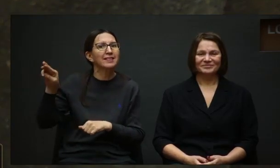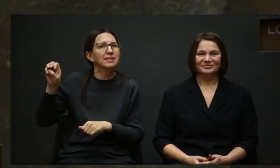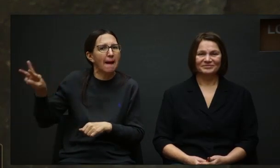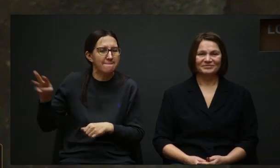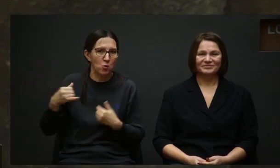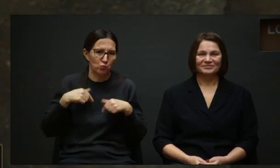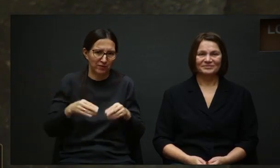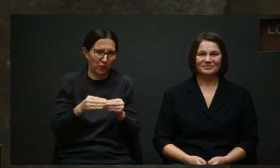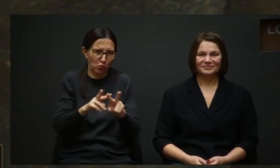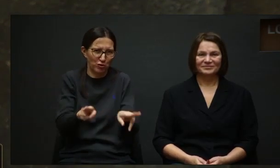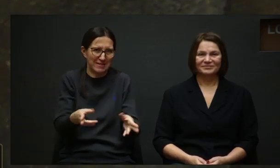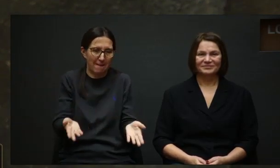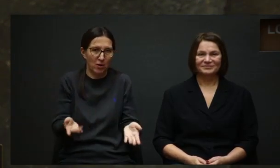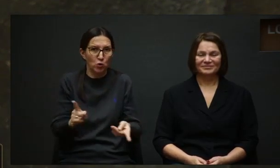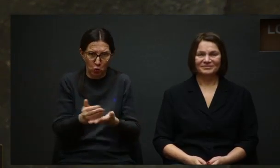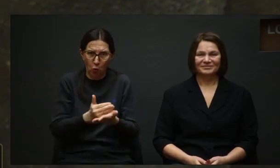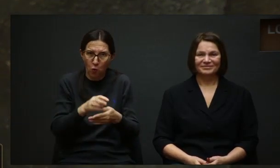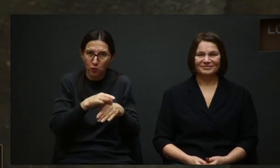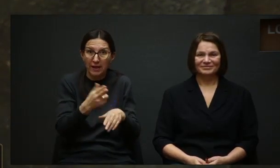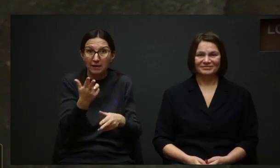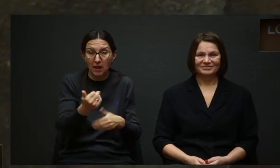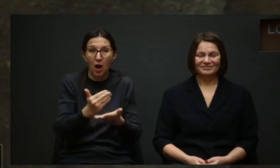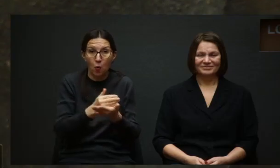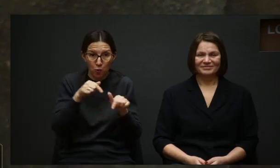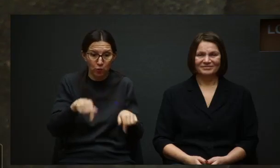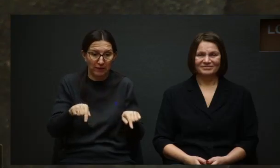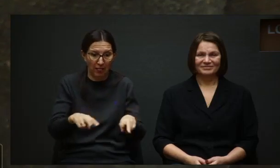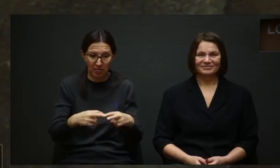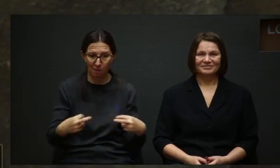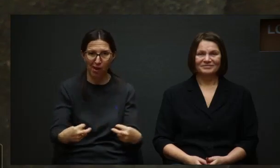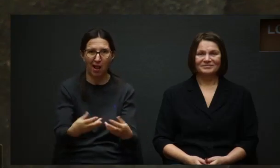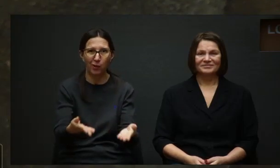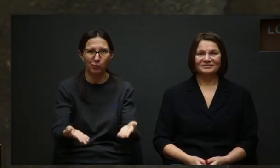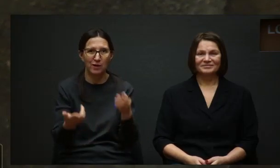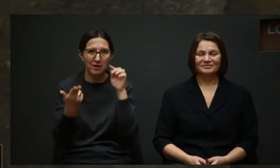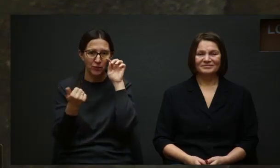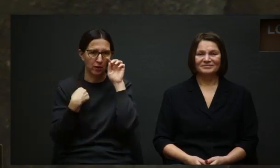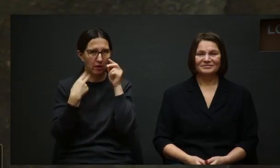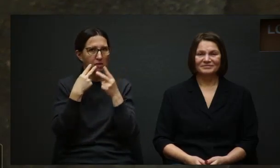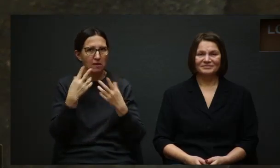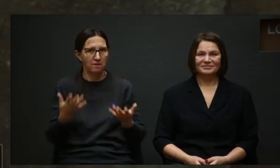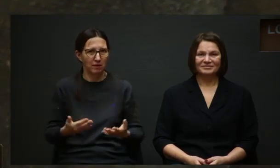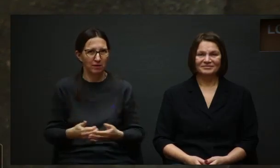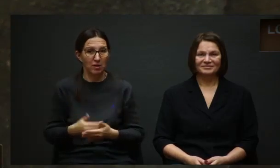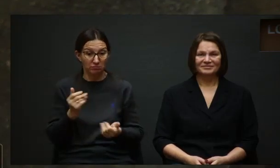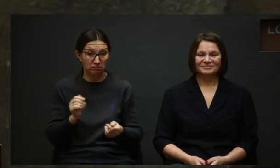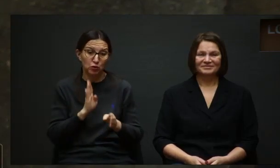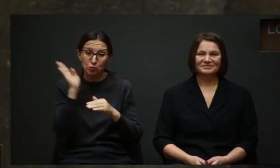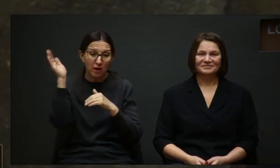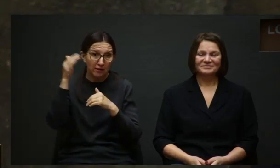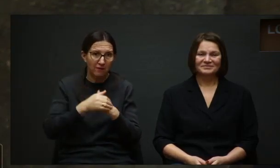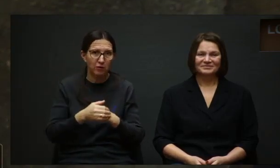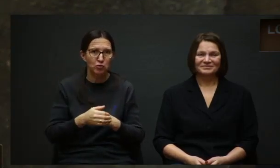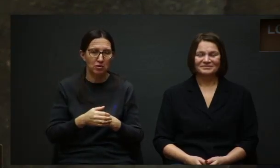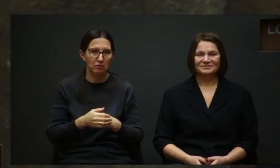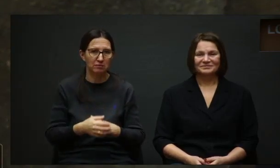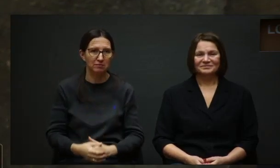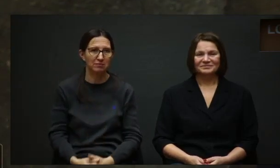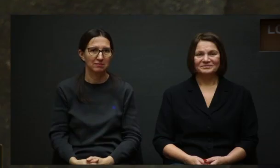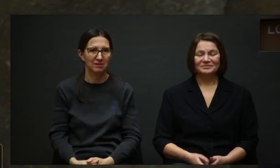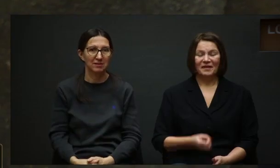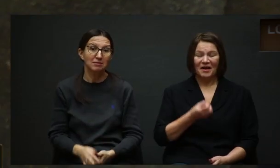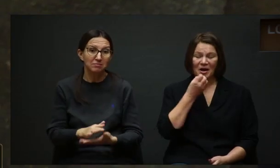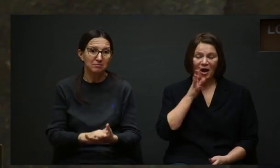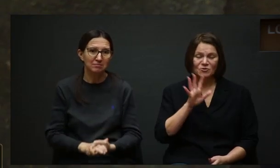самое. Не точно знаю, так же уроки здесь на полу. Не видел, да. Ну, просто хорошо, с утра да, до вечера. Да, хорошо, да. Да.